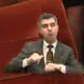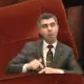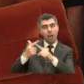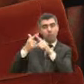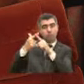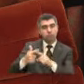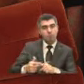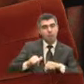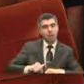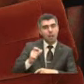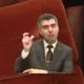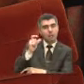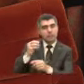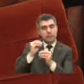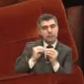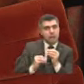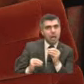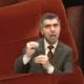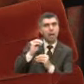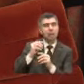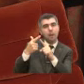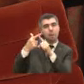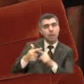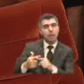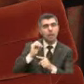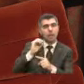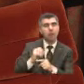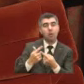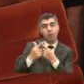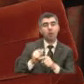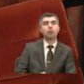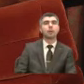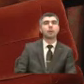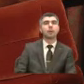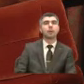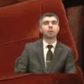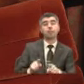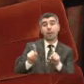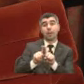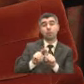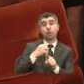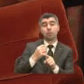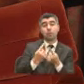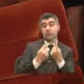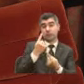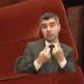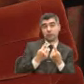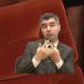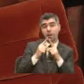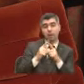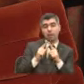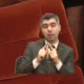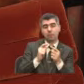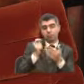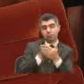مجهودا مستمرا للزيادة في الوسائل المالية للمؤسسة. أما فيما يتعلق بميادين تدخلها فهو محدد